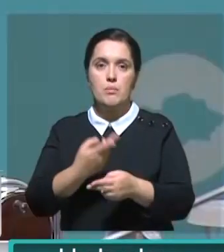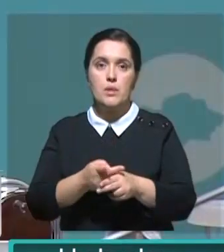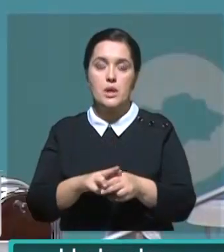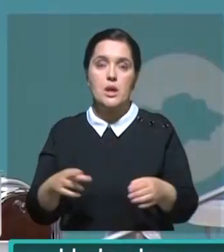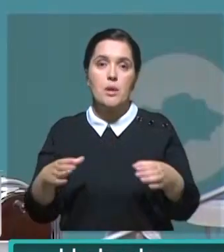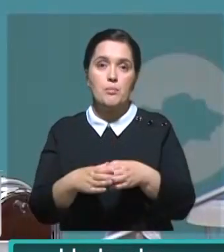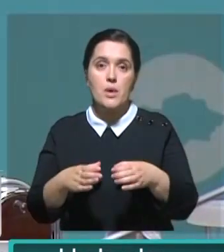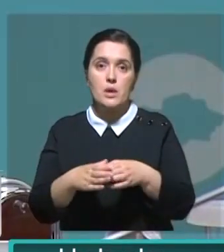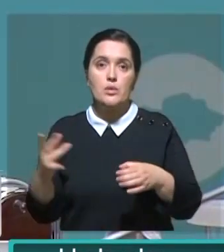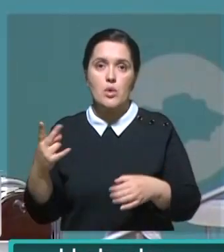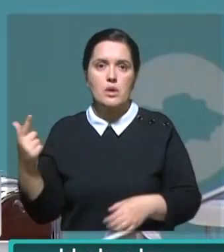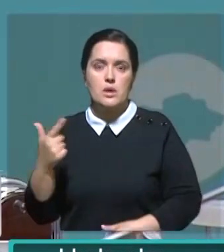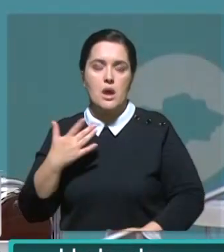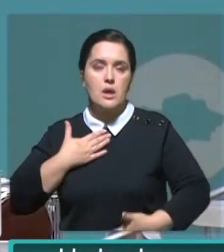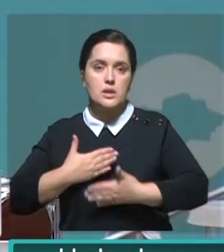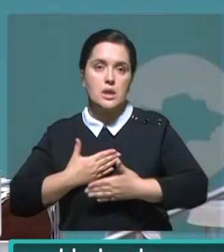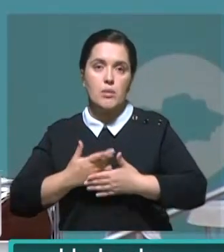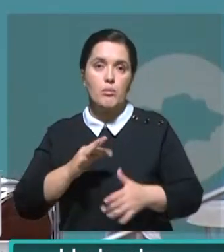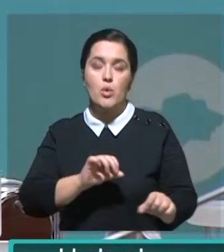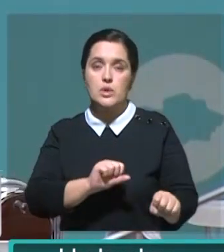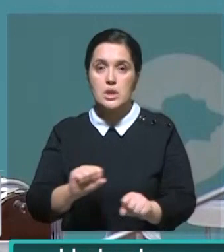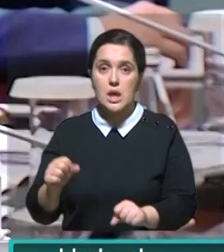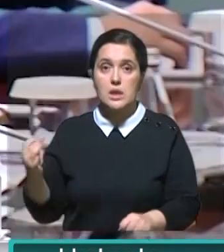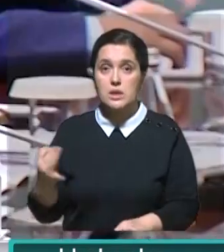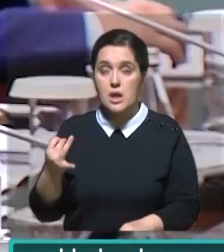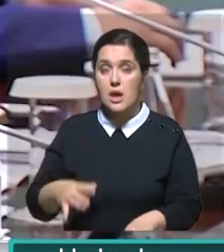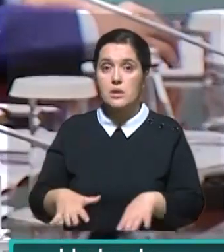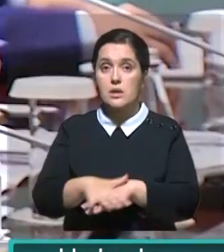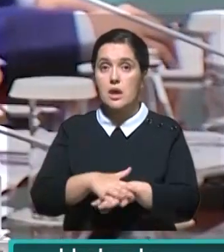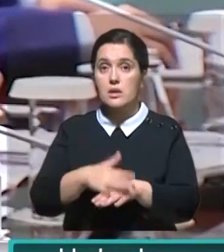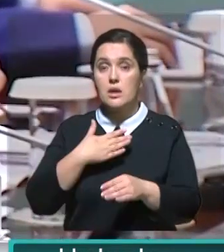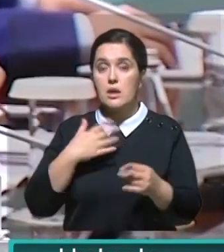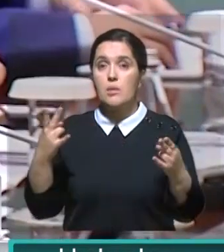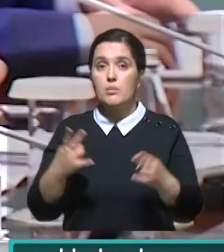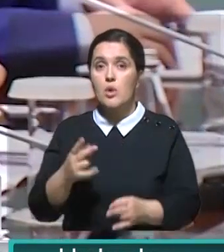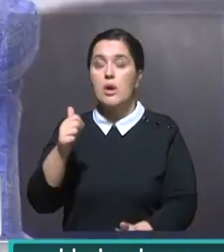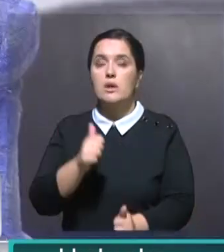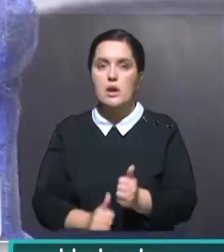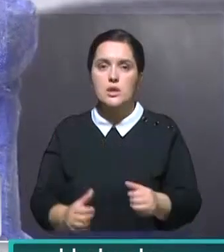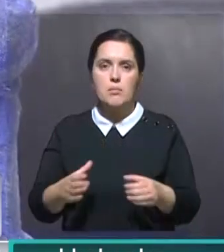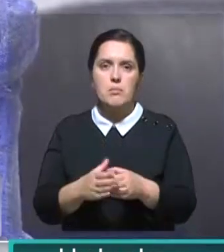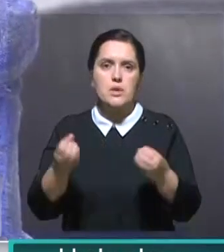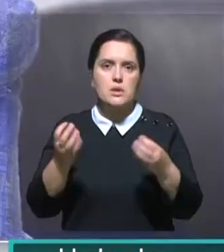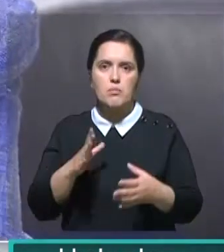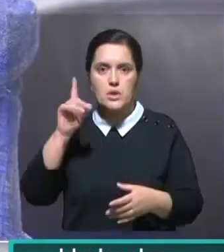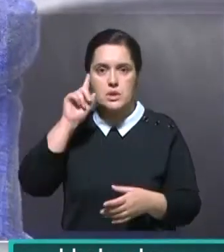партийцев, повысить их гражданскую активность по защите интересов населения. Нам надо, чтобы каждый партиец не просто знал нашу политическую платформу,